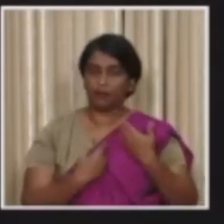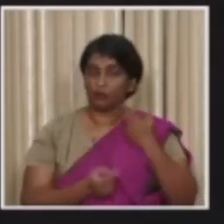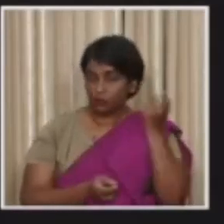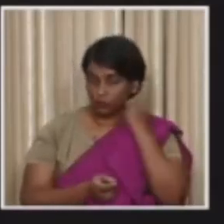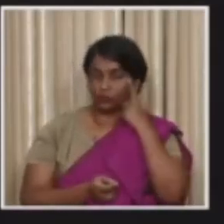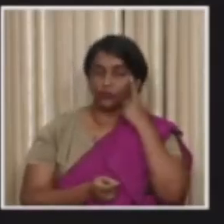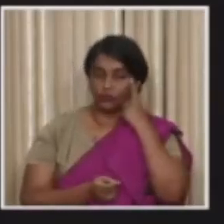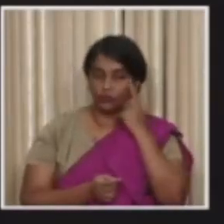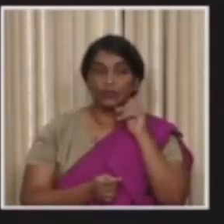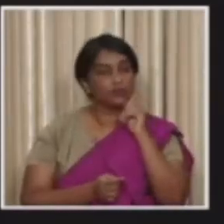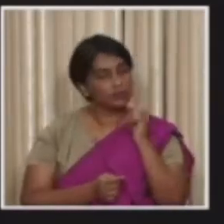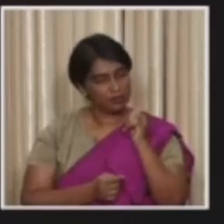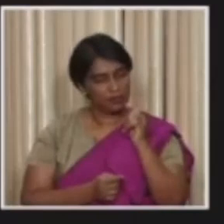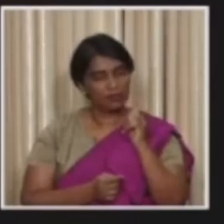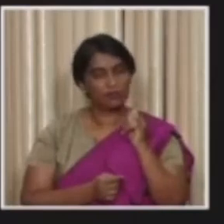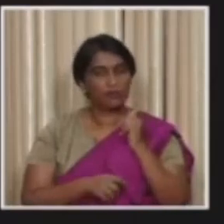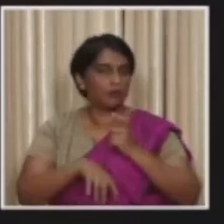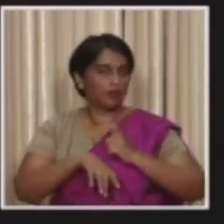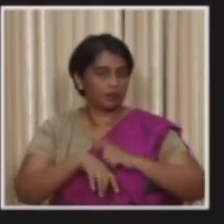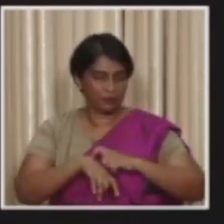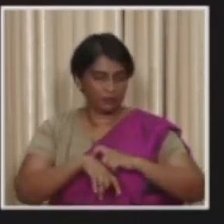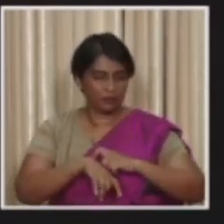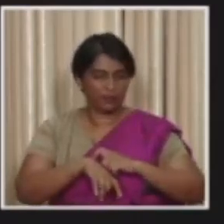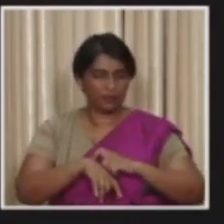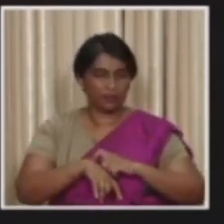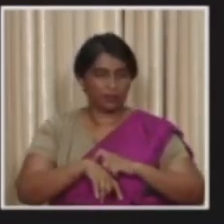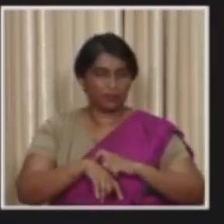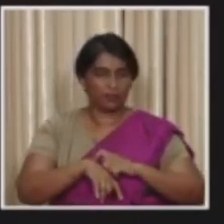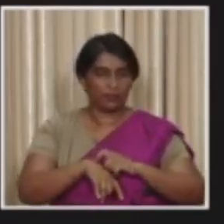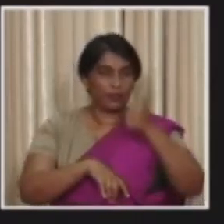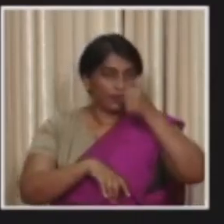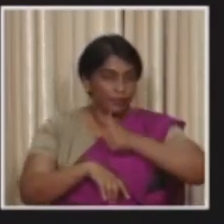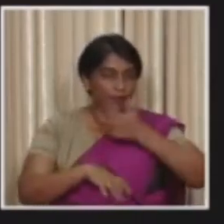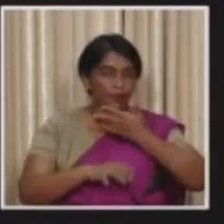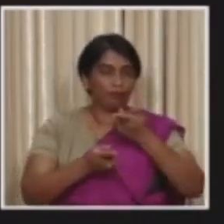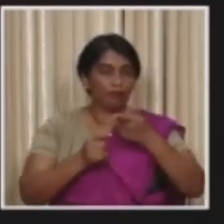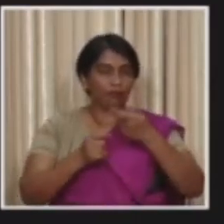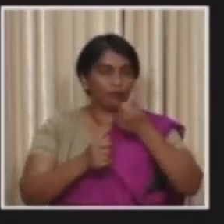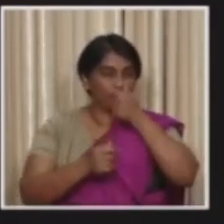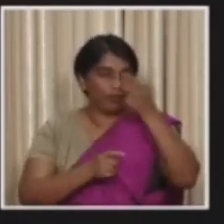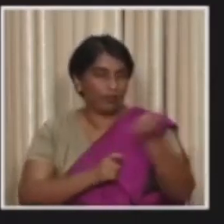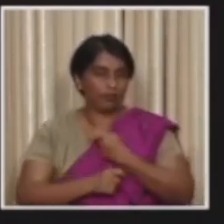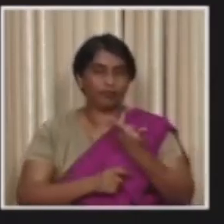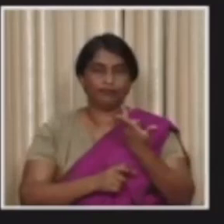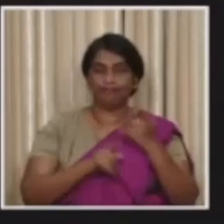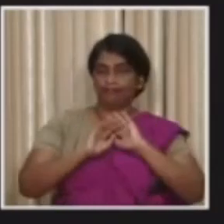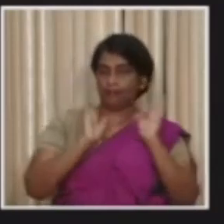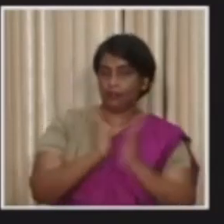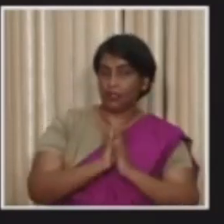දන්නවා සමහර අවස්ථාවලදී වංචාව දූෂණය සිද්ධ වෙන